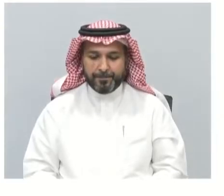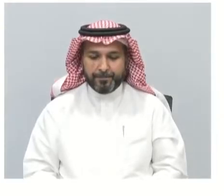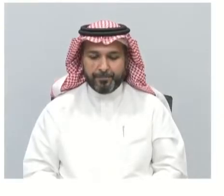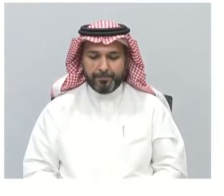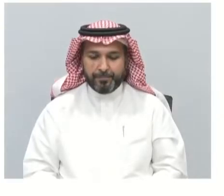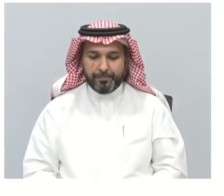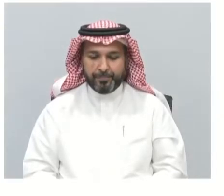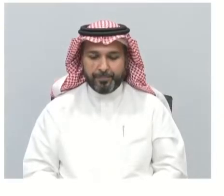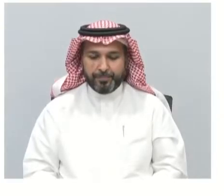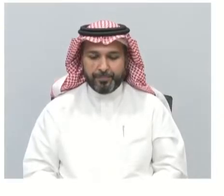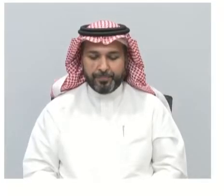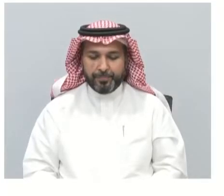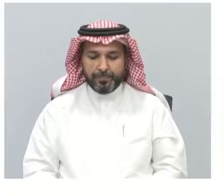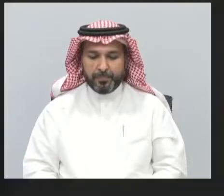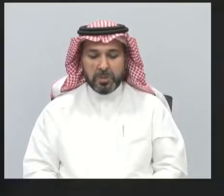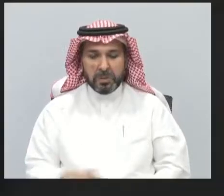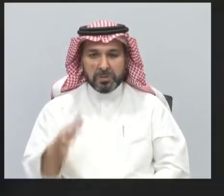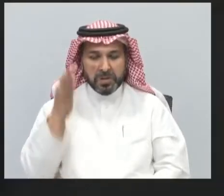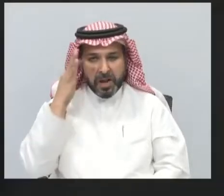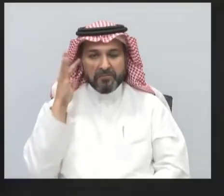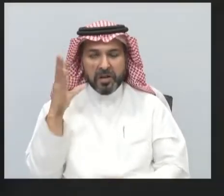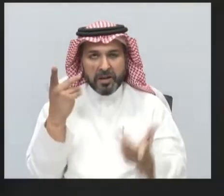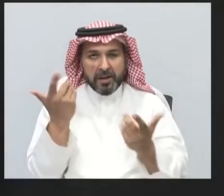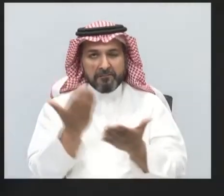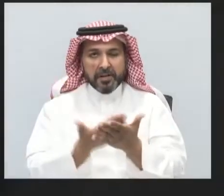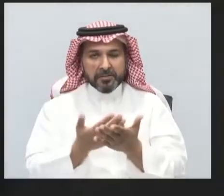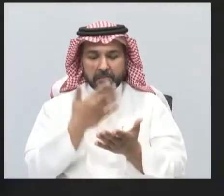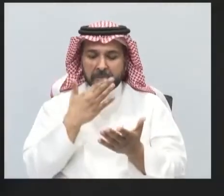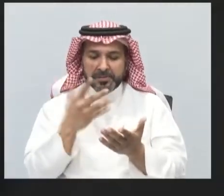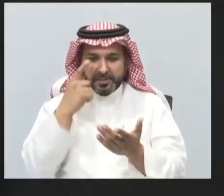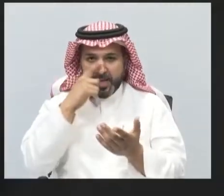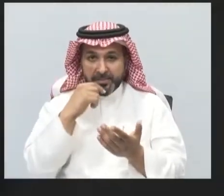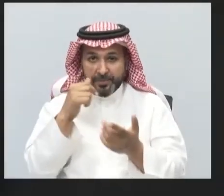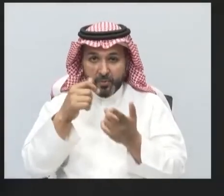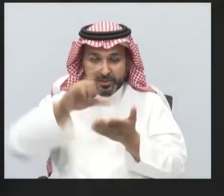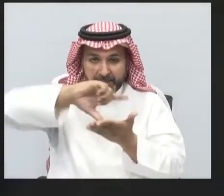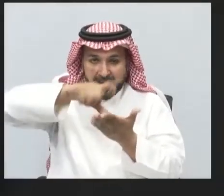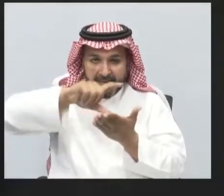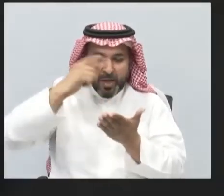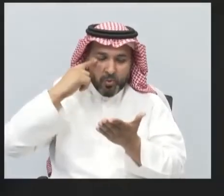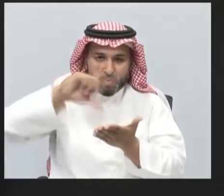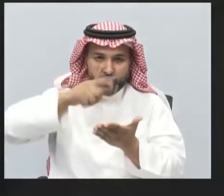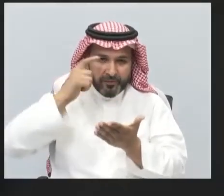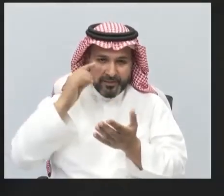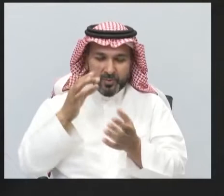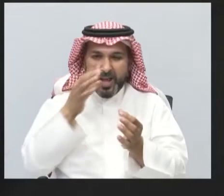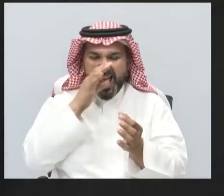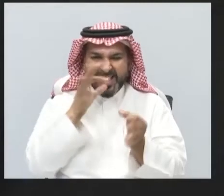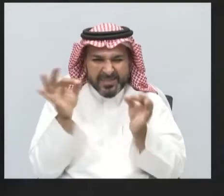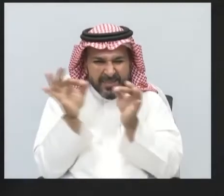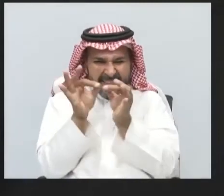ماذا انشانا يعني مستقيم يمر او اقصر مستقيم يمر بالنقطه اي